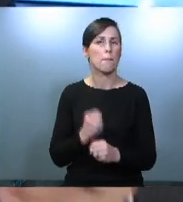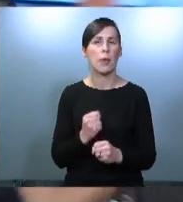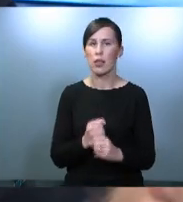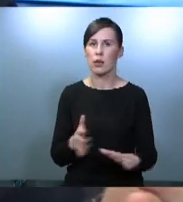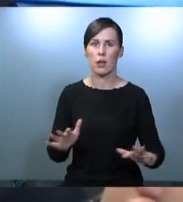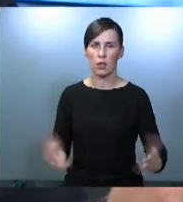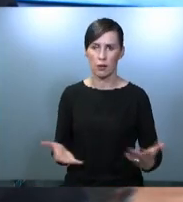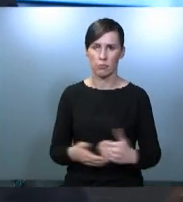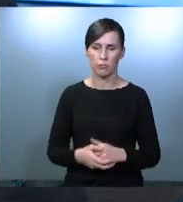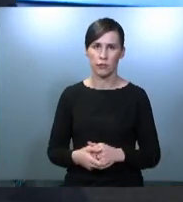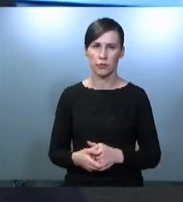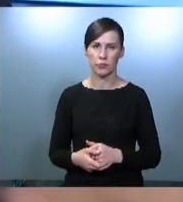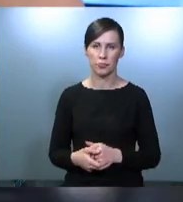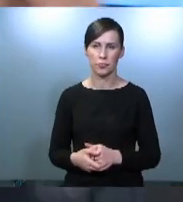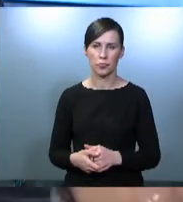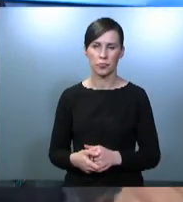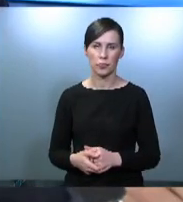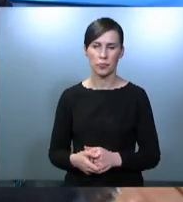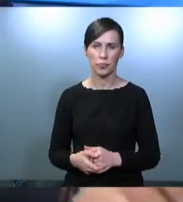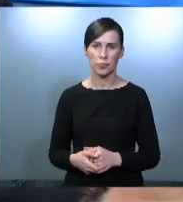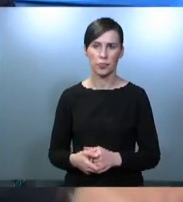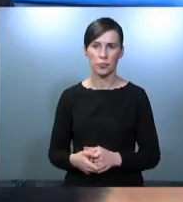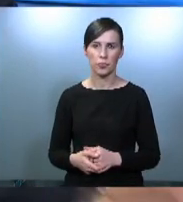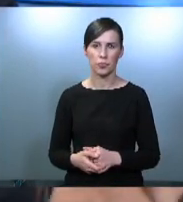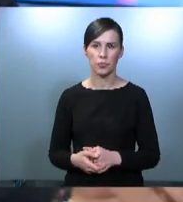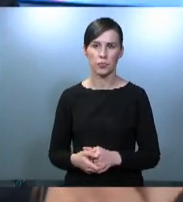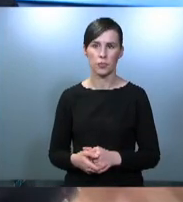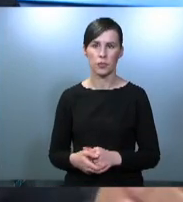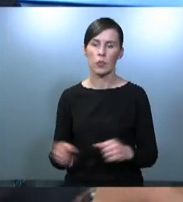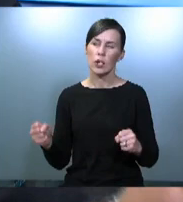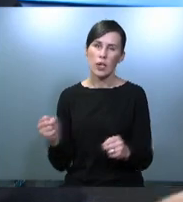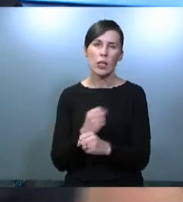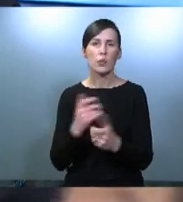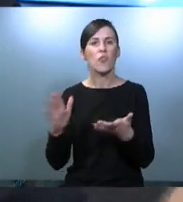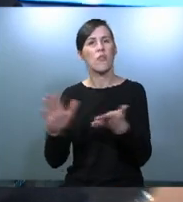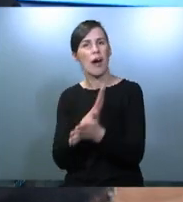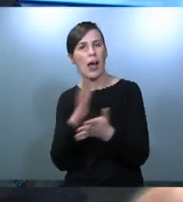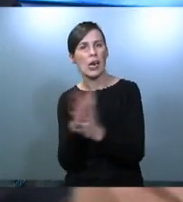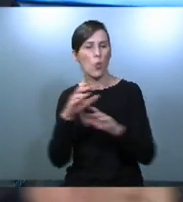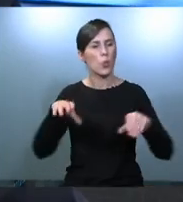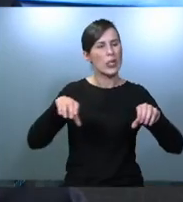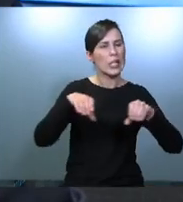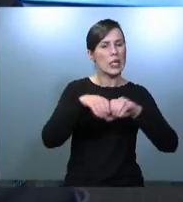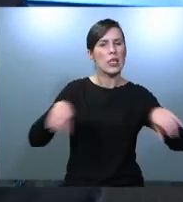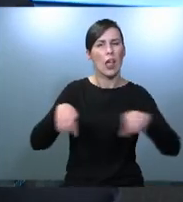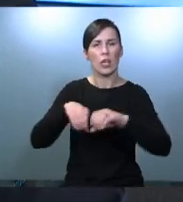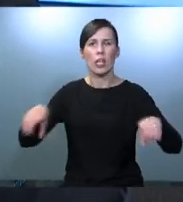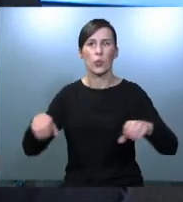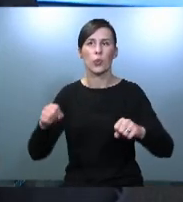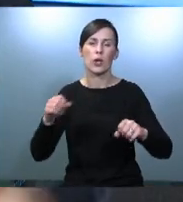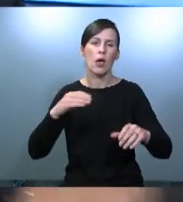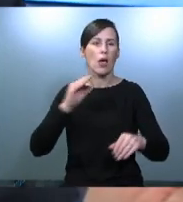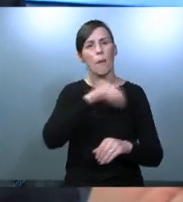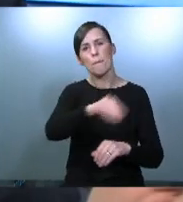investuotojus pažiūrėti iš kitos krypties, kad jie įsirengtų tinkamus valymo įrengimus ir taip toliau, ir tikrai, man atrodo, būtų tos problemos